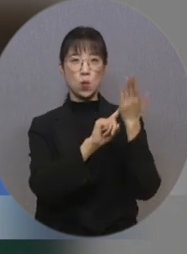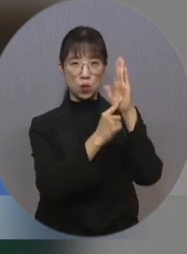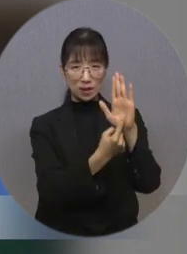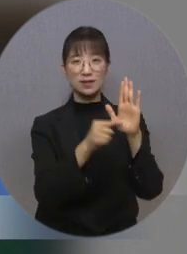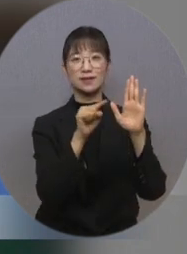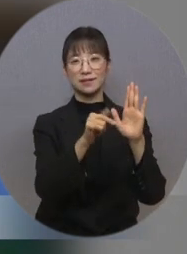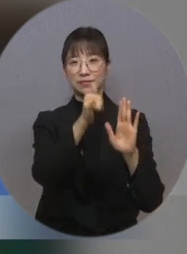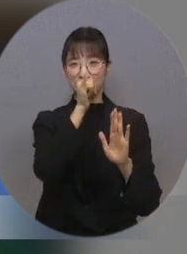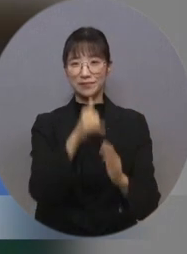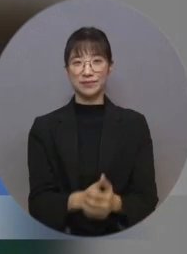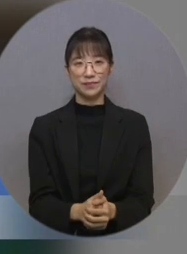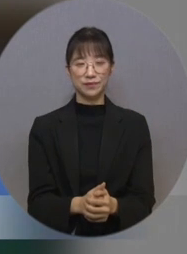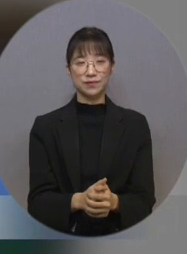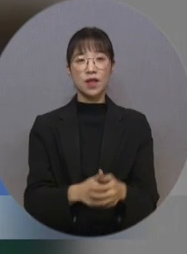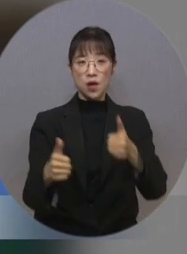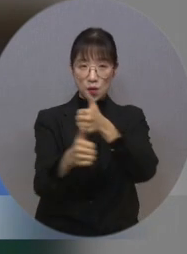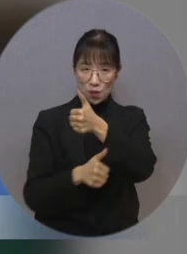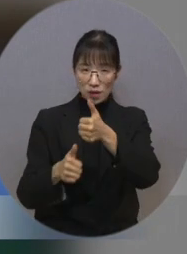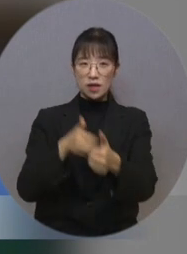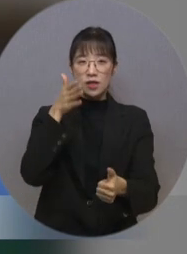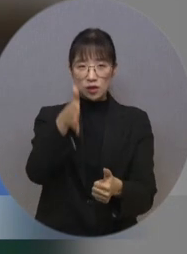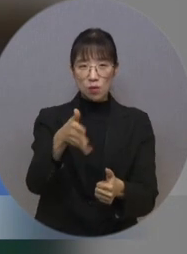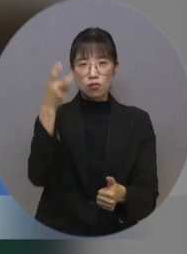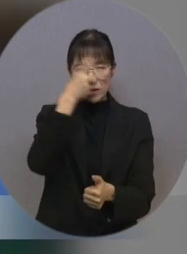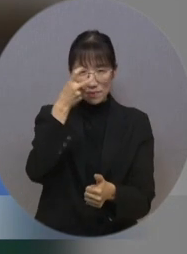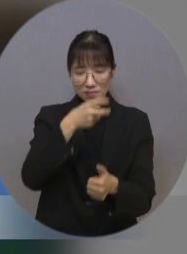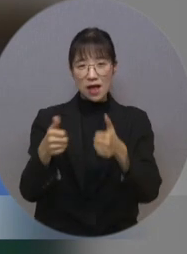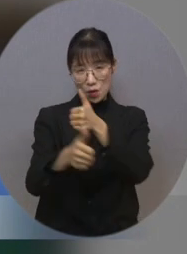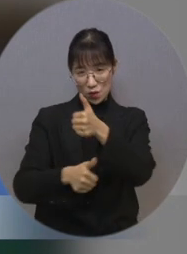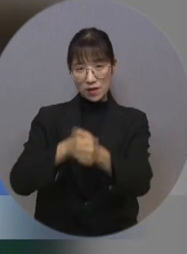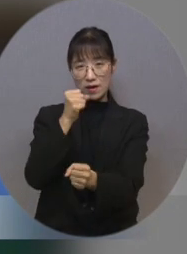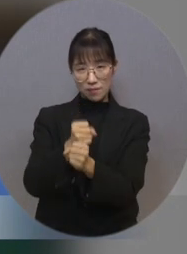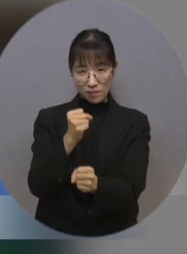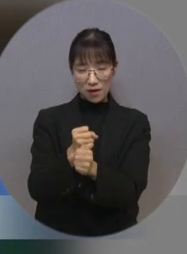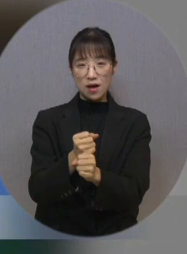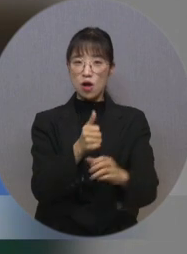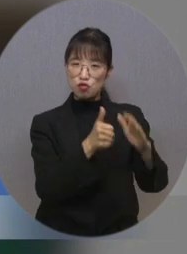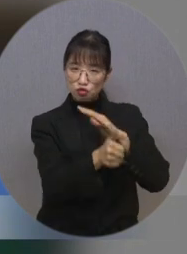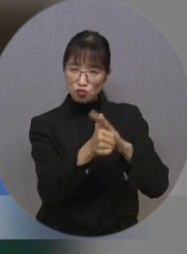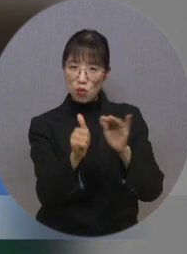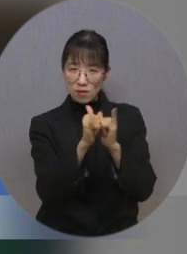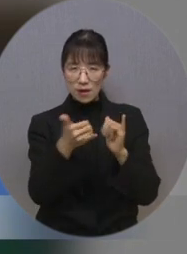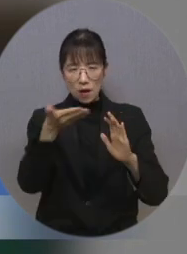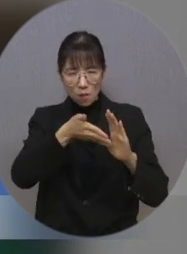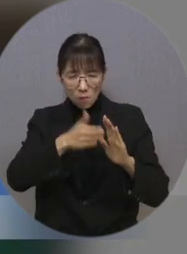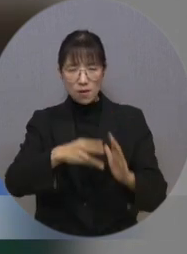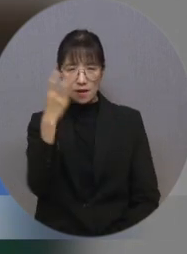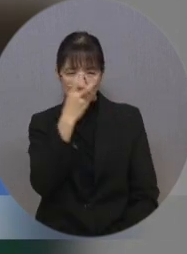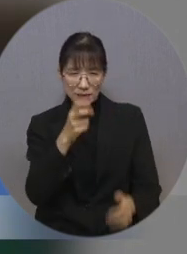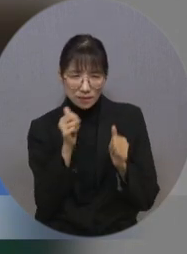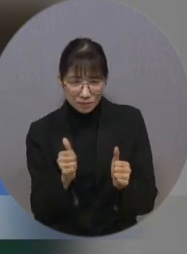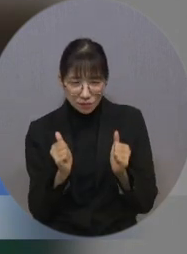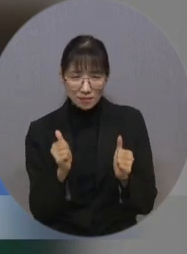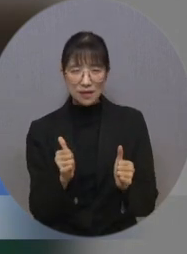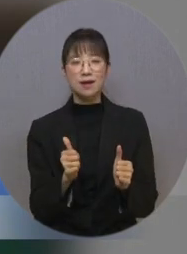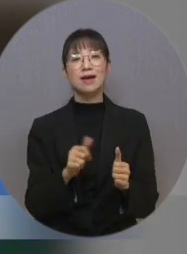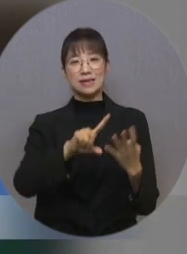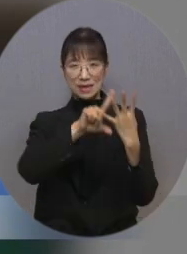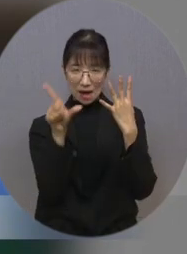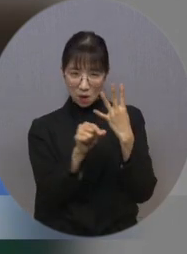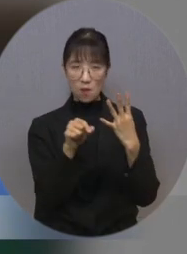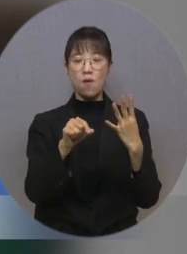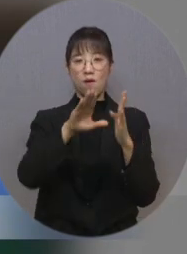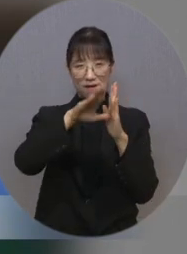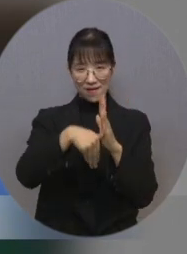있습니다 위원회는 전문 심사위원회를 구성하고 후보자에 대한 공적 심사 등을 진행해 오는 4월 중